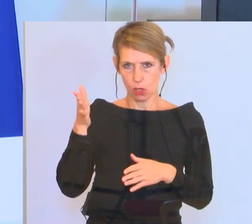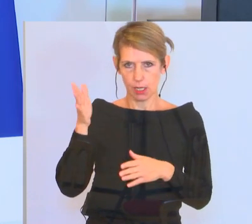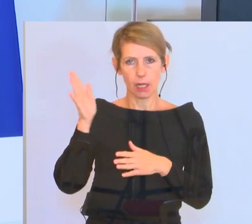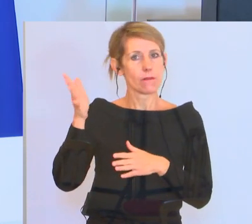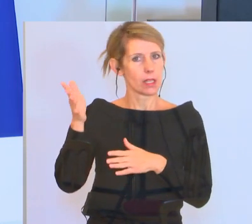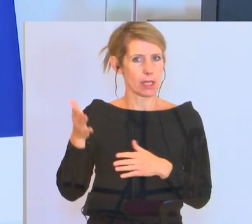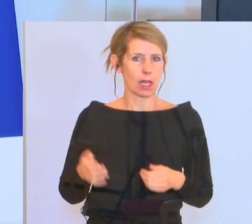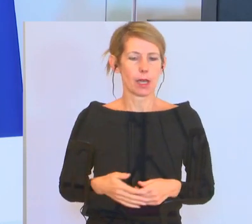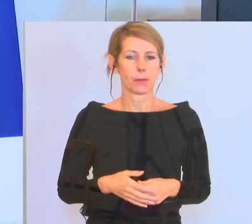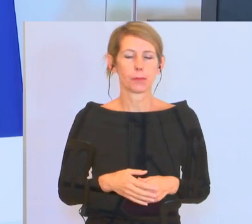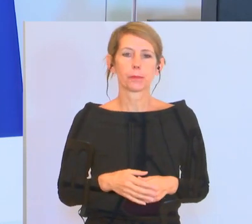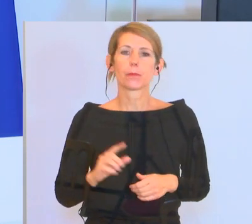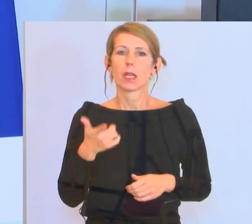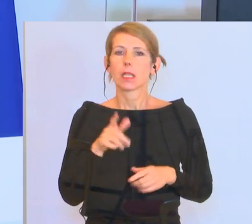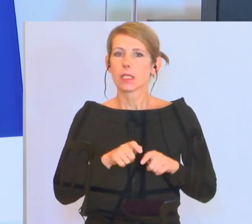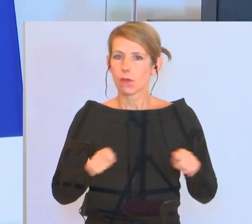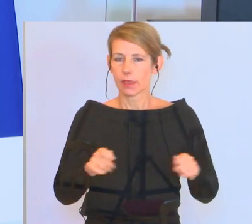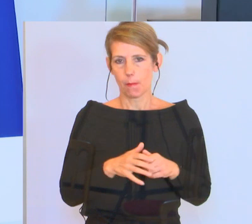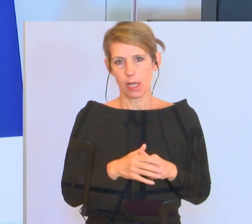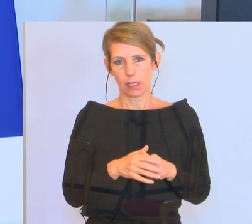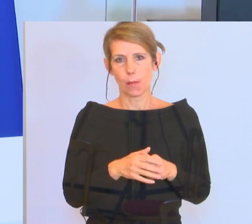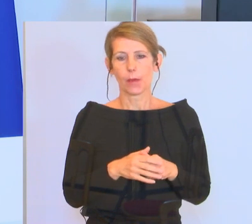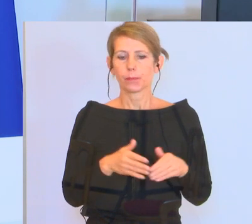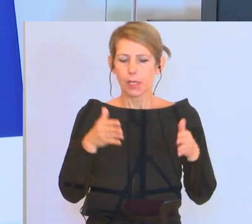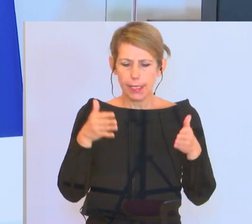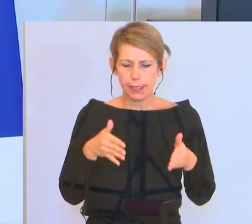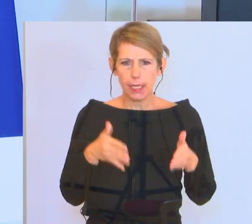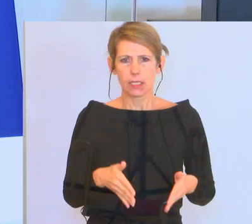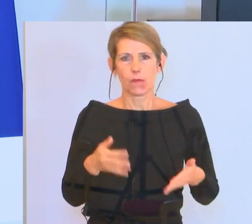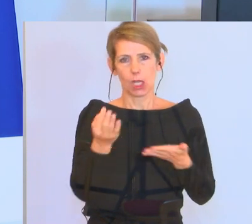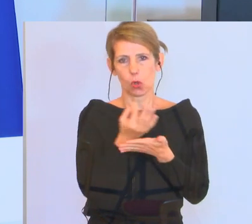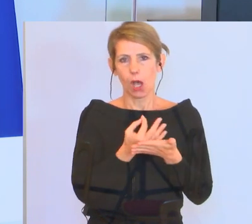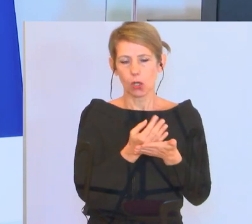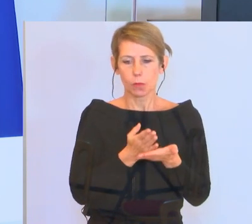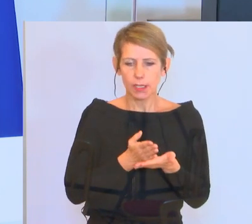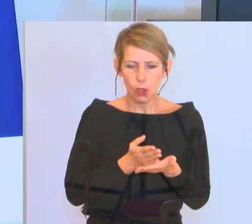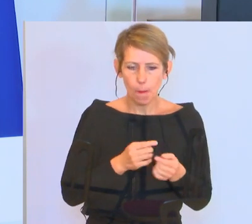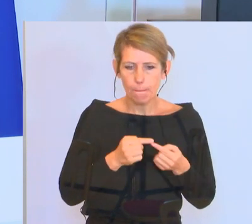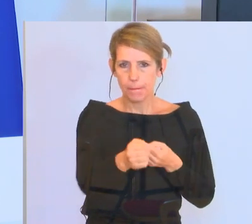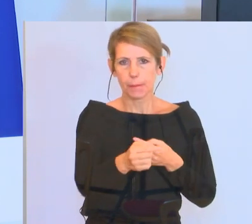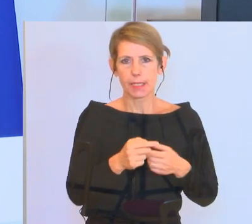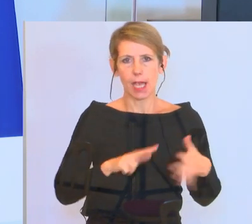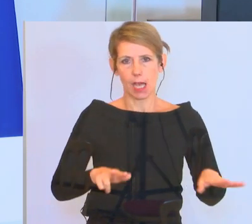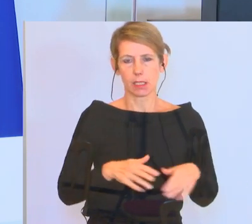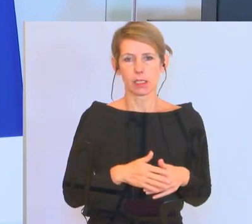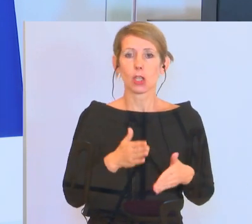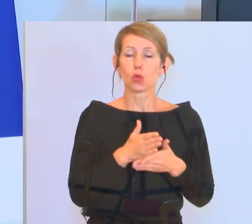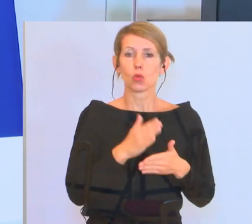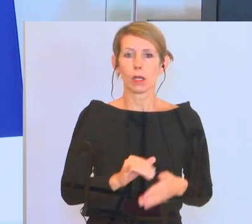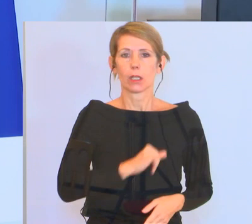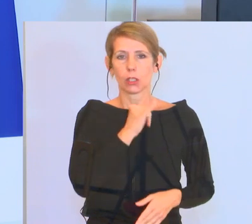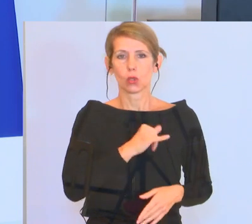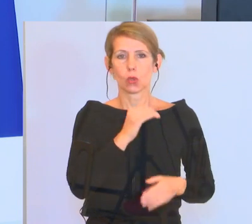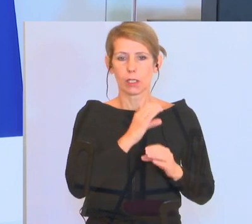Die zweite Maßnahme ist die Intensivierung in der Ausbildung bis 18 durch Jugendcoaching zum Beispiel oder